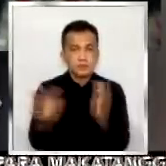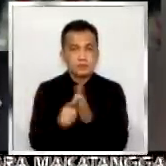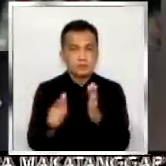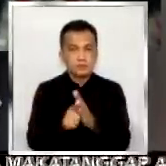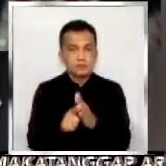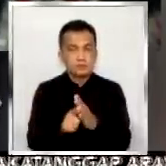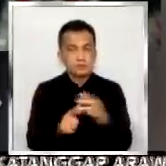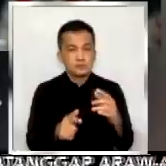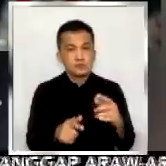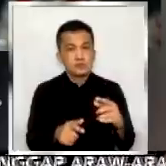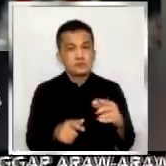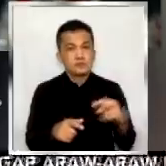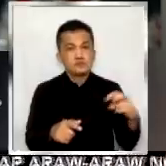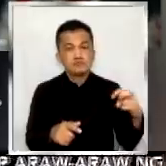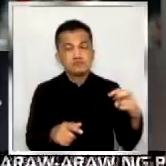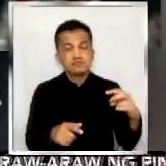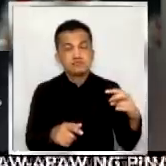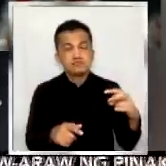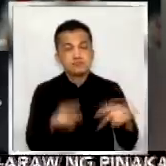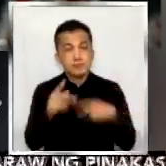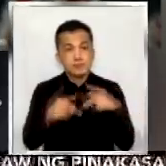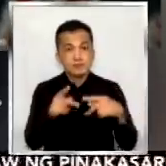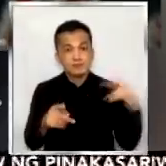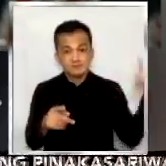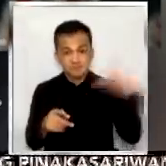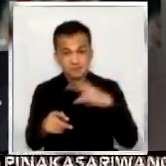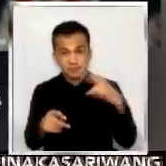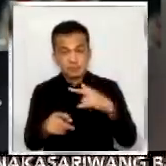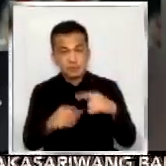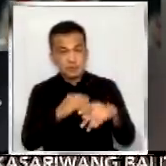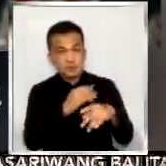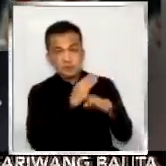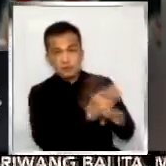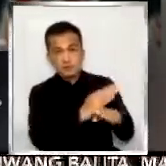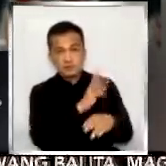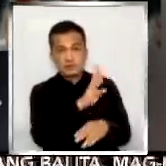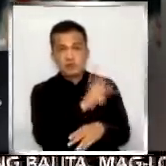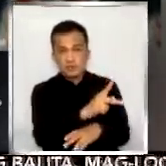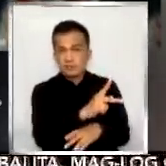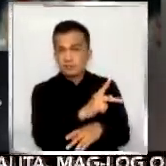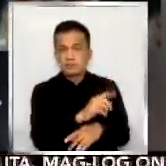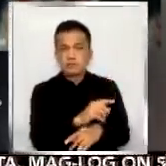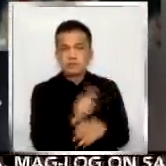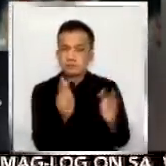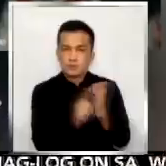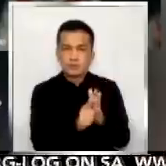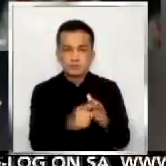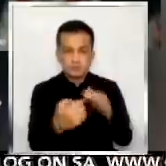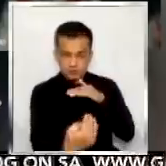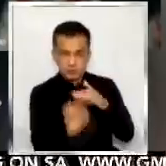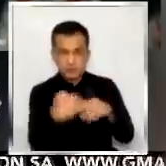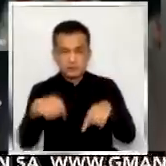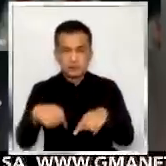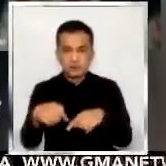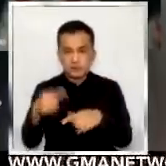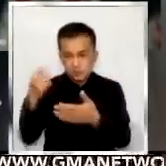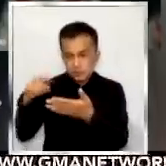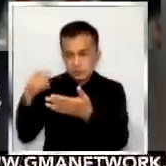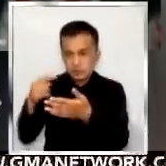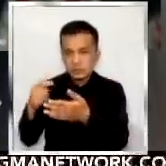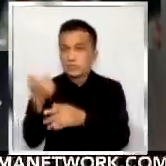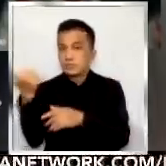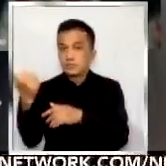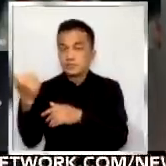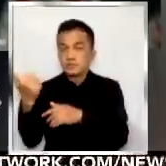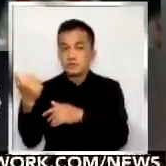and we also need to check on other travelers coming from other countries where